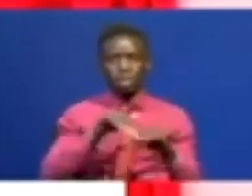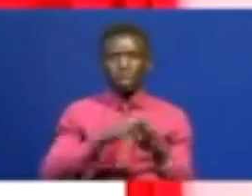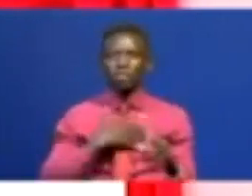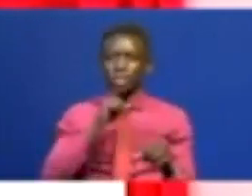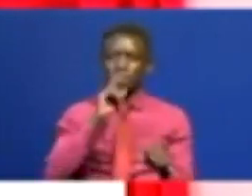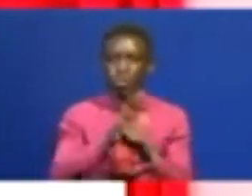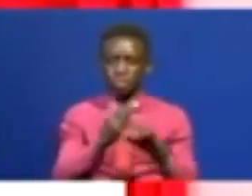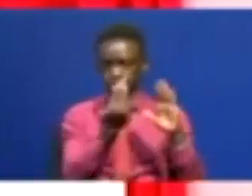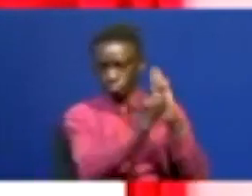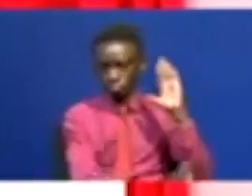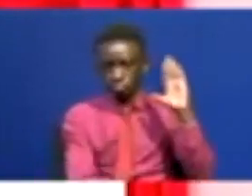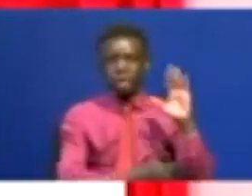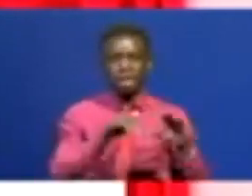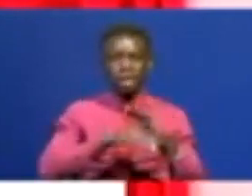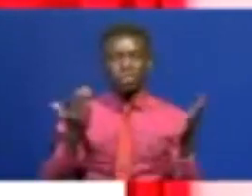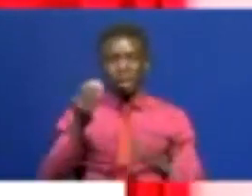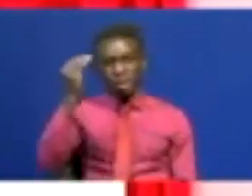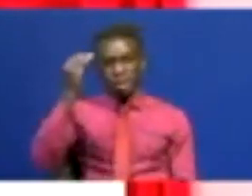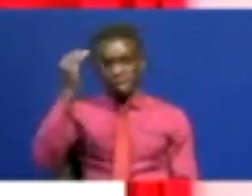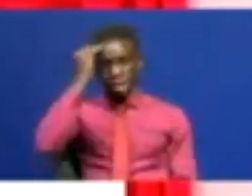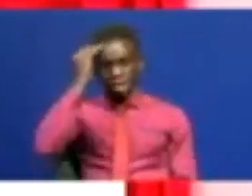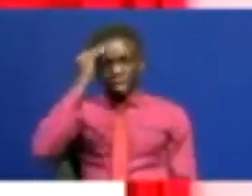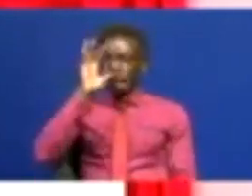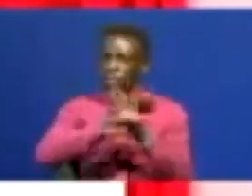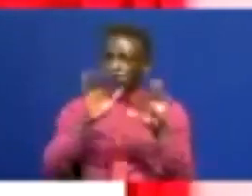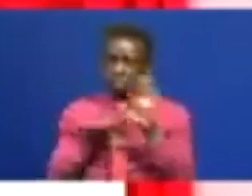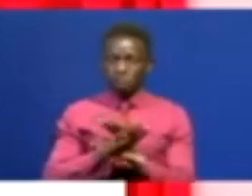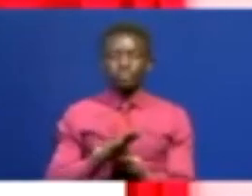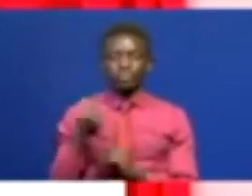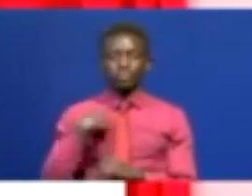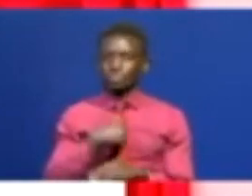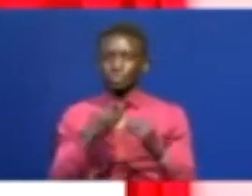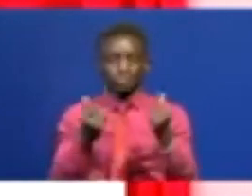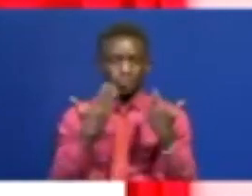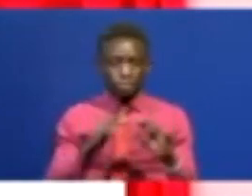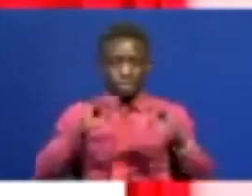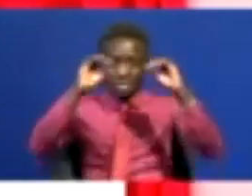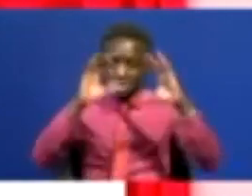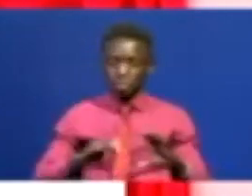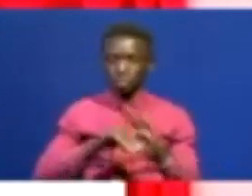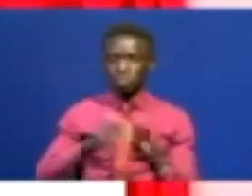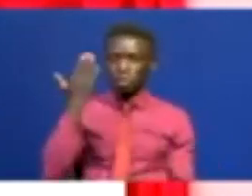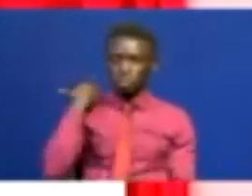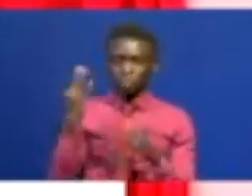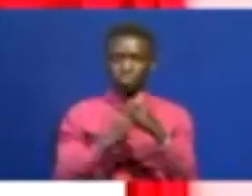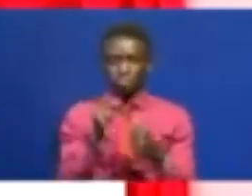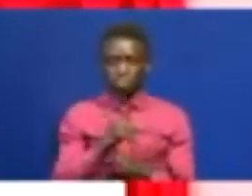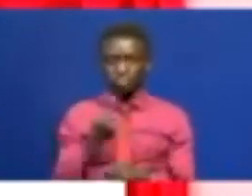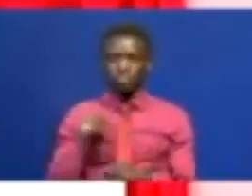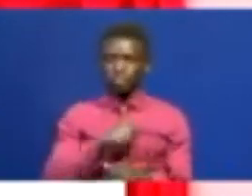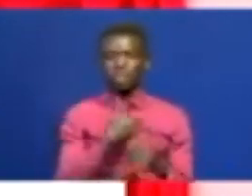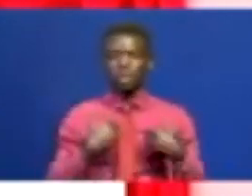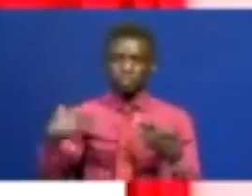katika sekta ya elimu, yote tumeyashughulikia. Walimu, in the last 8 months,